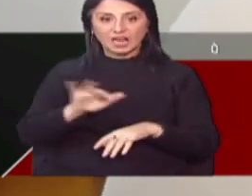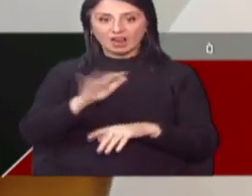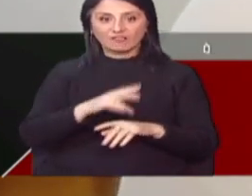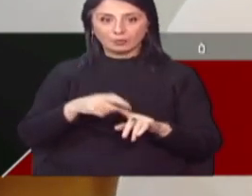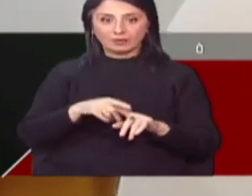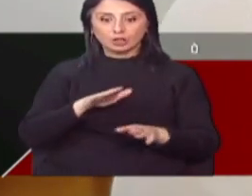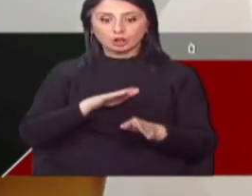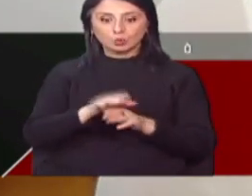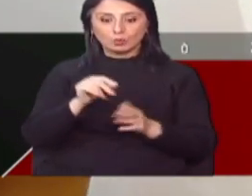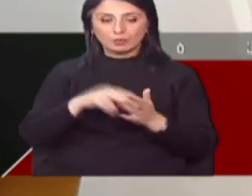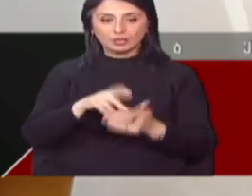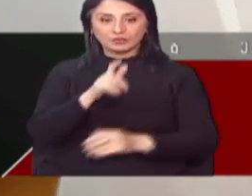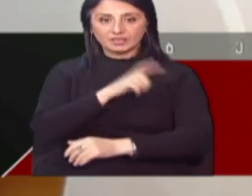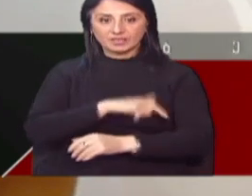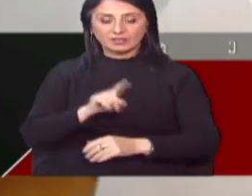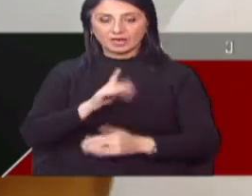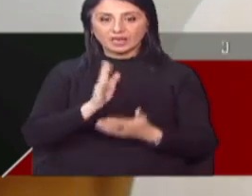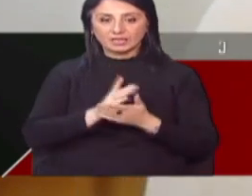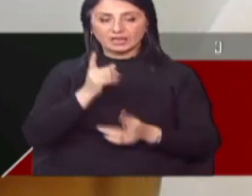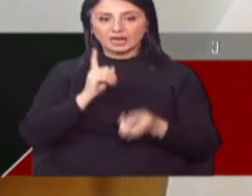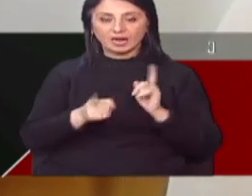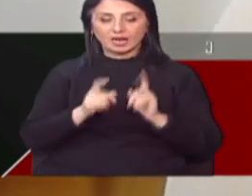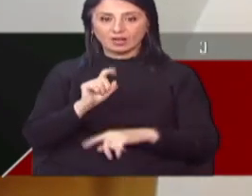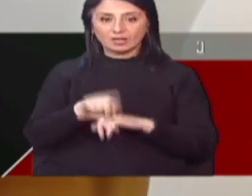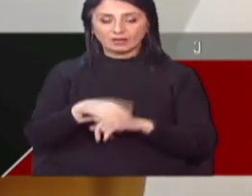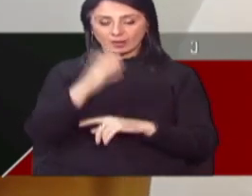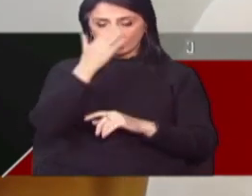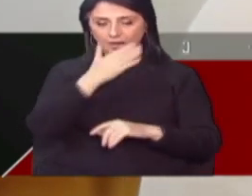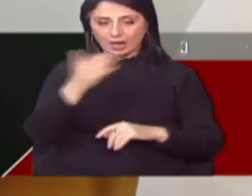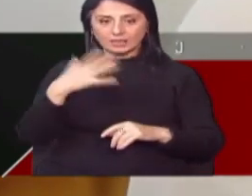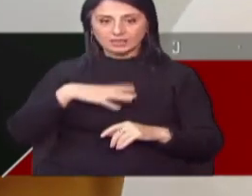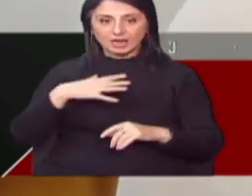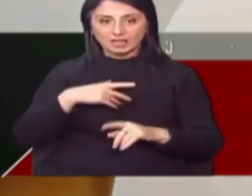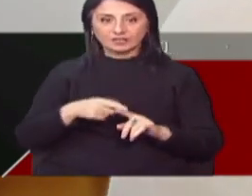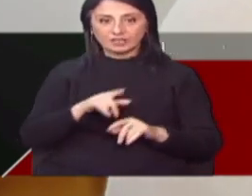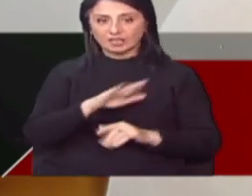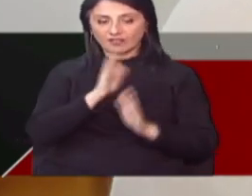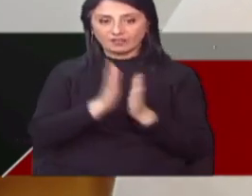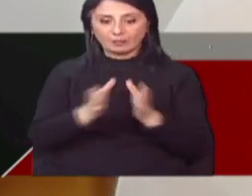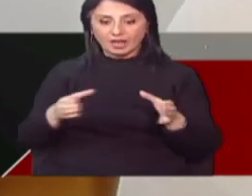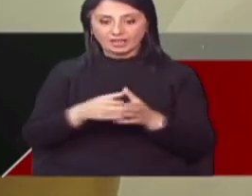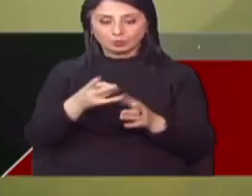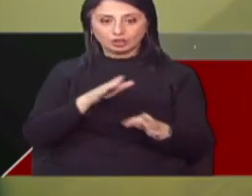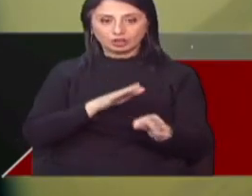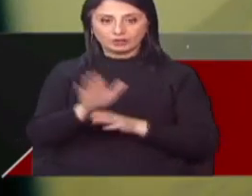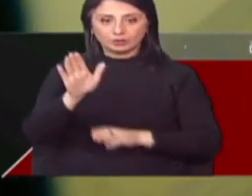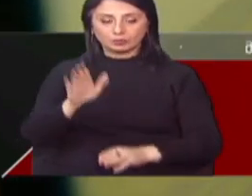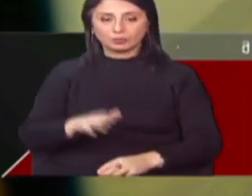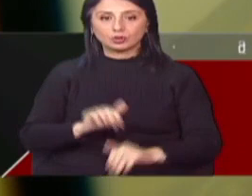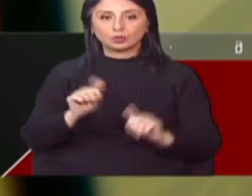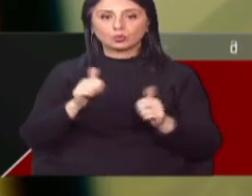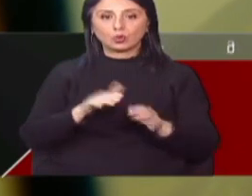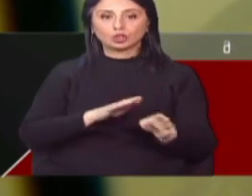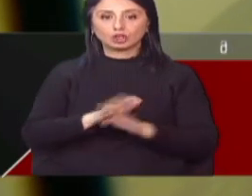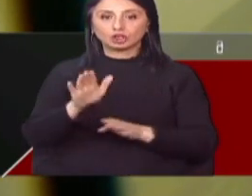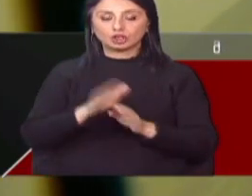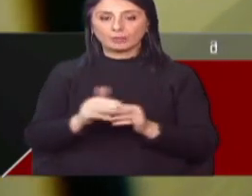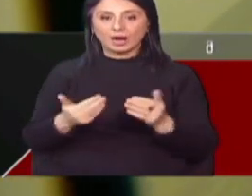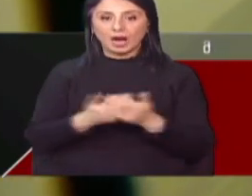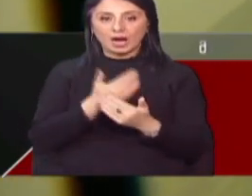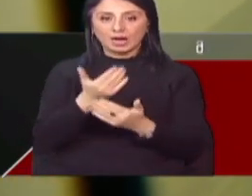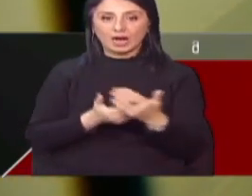სუბსონიც ევროპა ევროკავშირის და რაც არის რეალურად დავალება ხალხის ქართველი ხალხის ყველა მერთად უნდა შეასრულოს. Როგორ შესრულდება